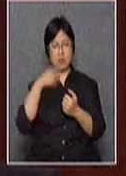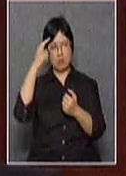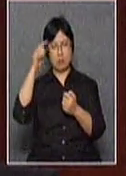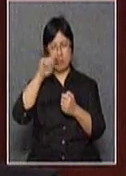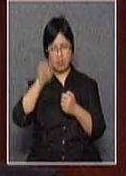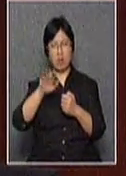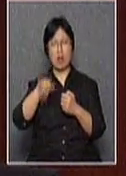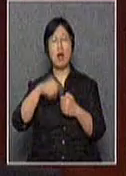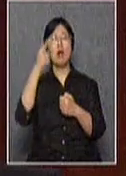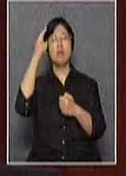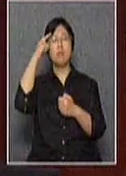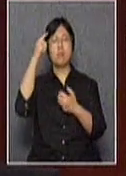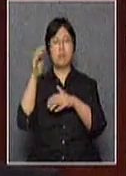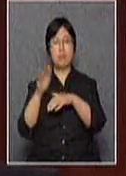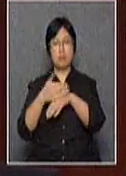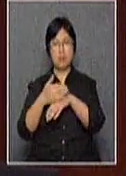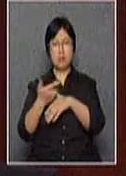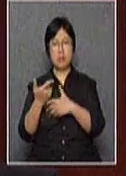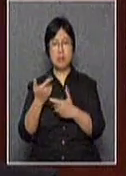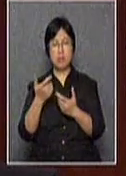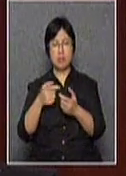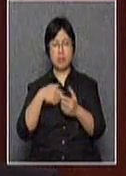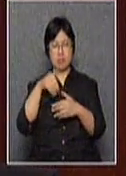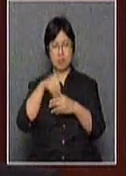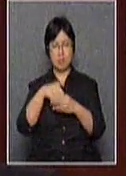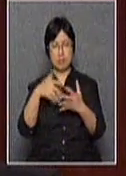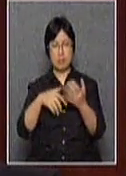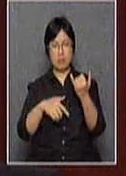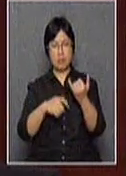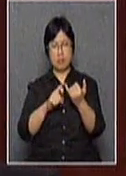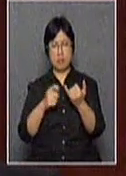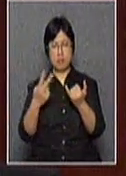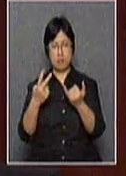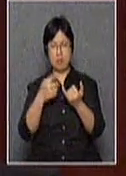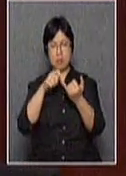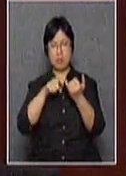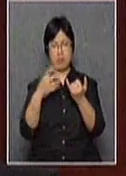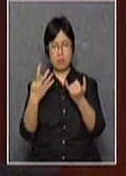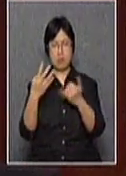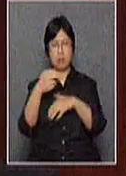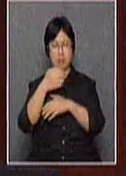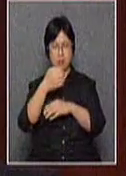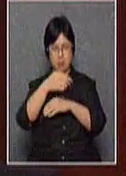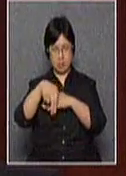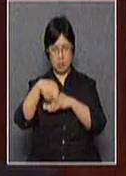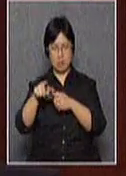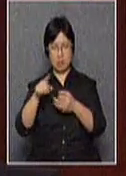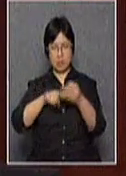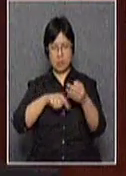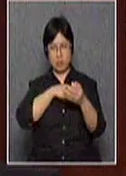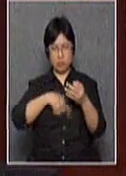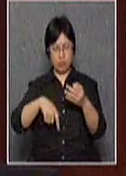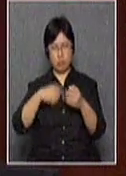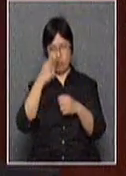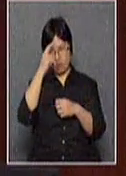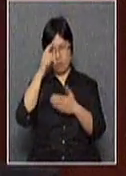後呢，剛才我們已經表決了第694項是梁國雄議員的